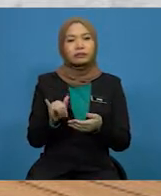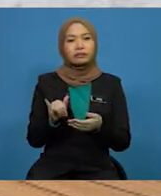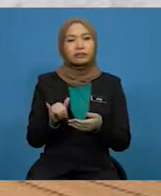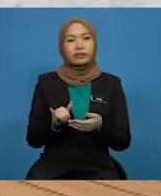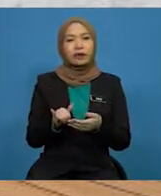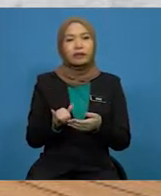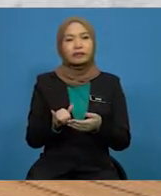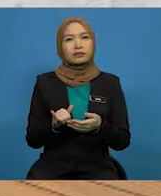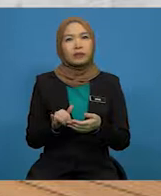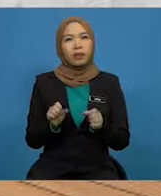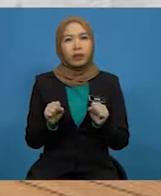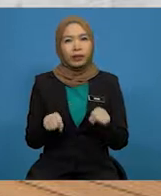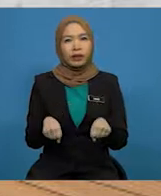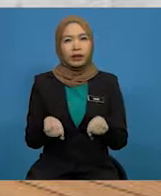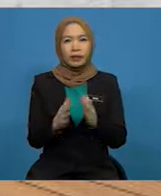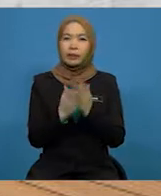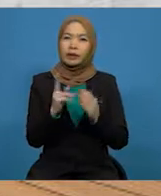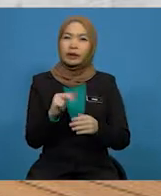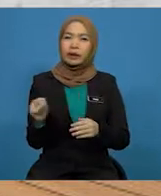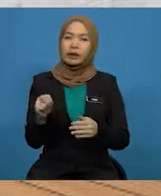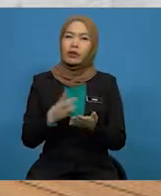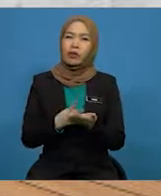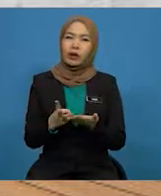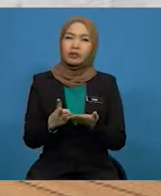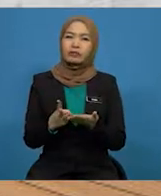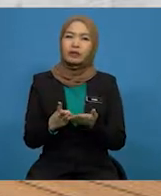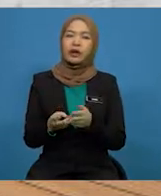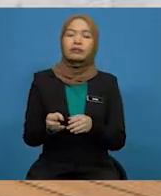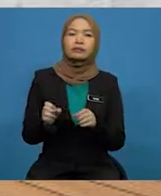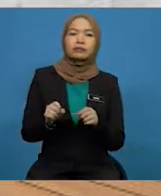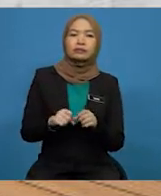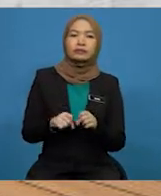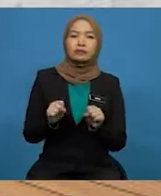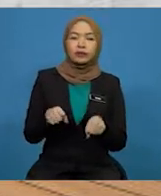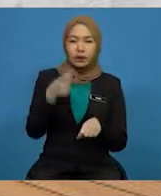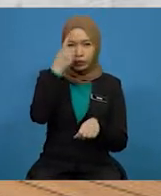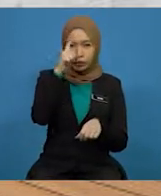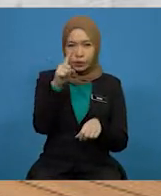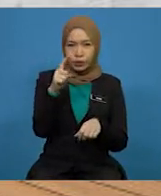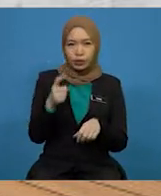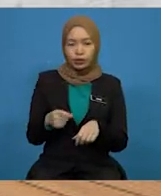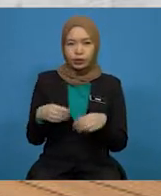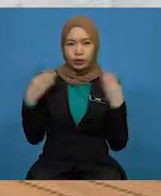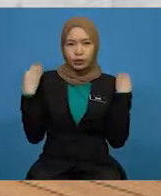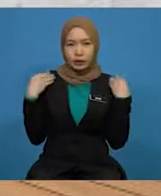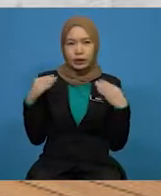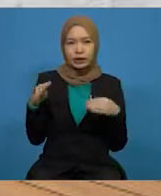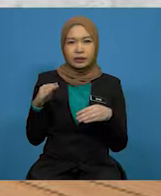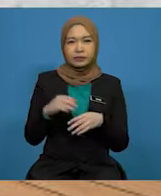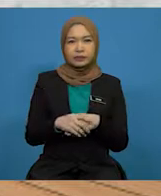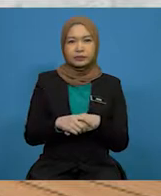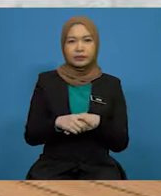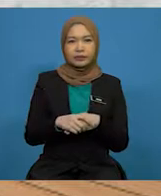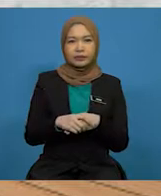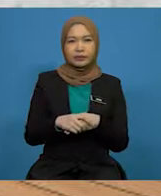wang bagi tujuan urus niaga. Untuk memudahkan para pelajar ingat, hanya satu faktor